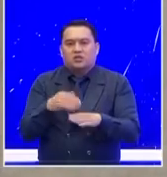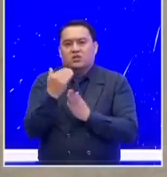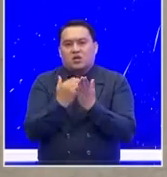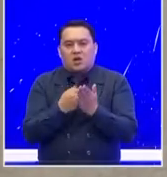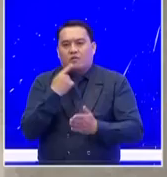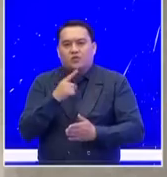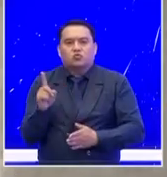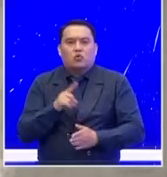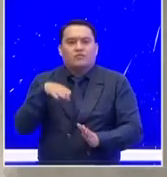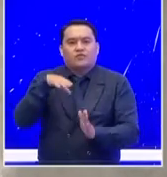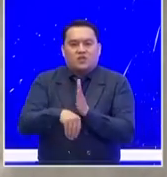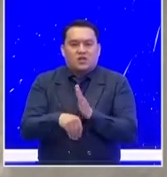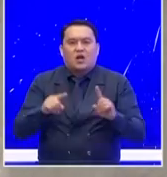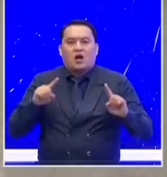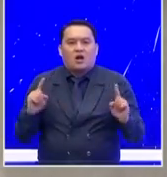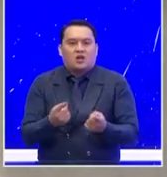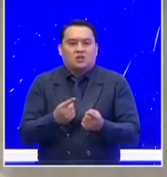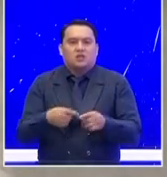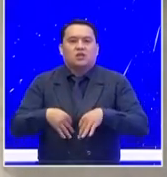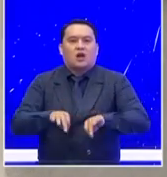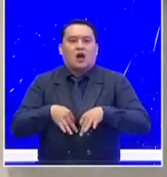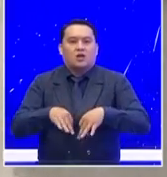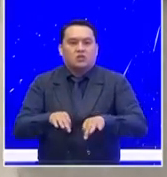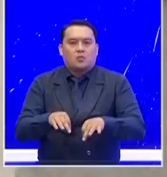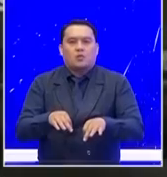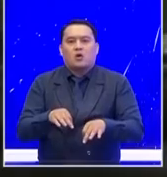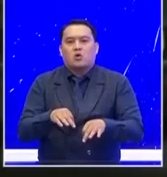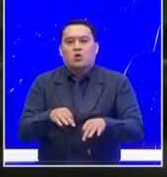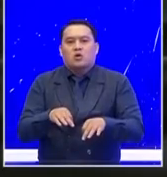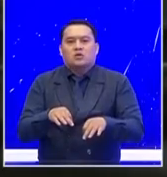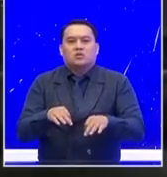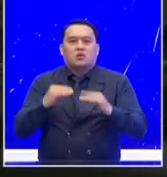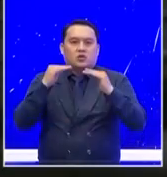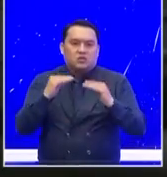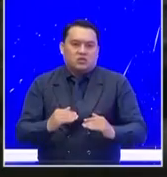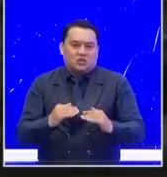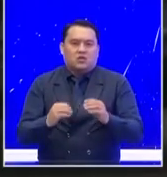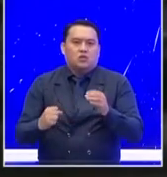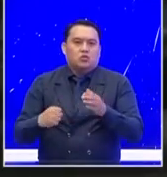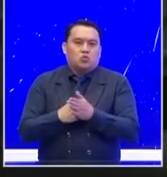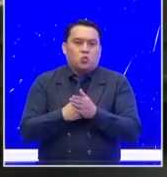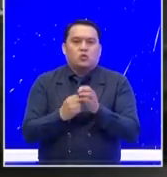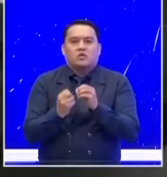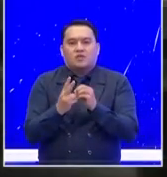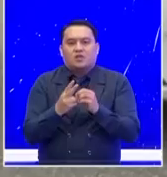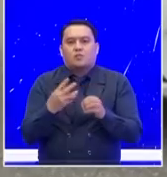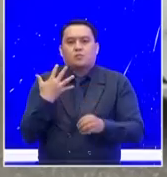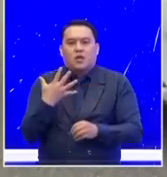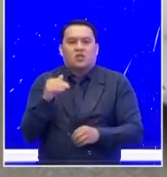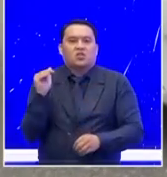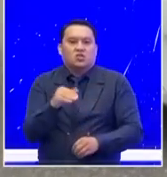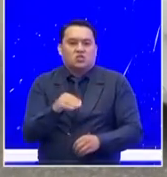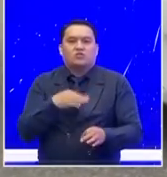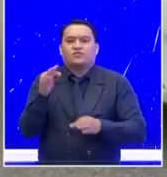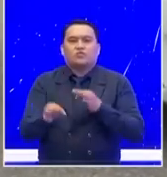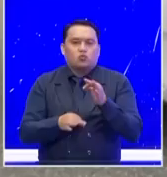статистика гласит, с начала введения карантина транспортный и пассажирский поток заметно снизился с 12 до 5 тысяч